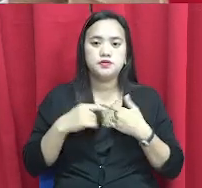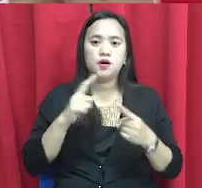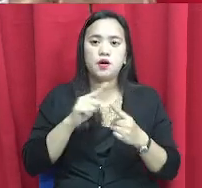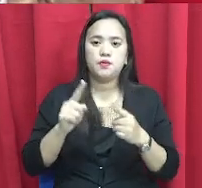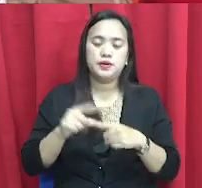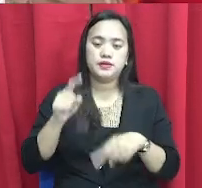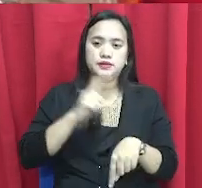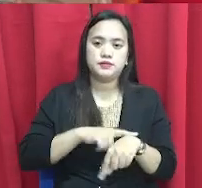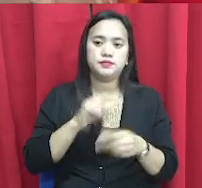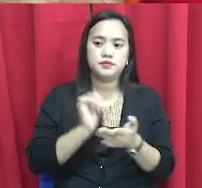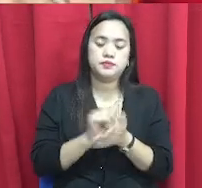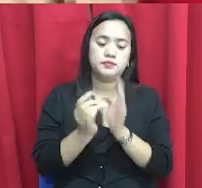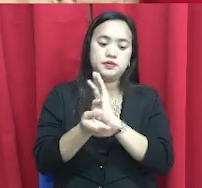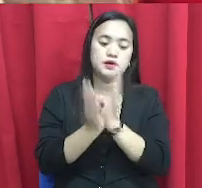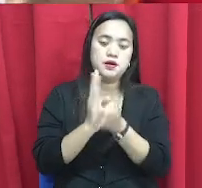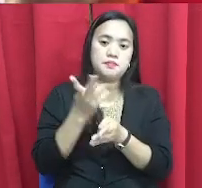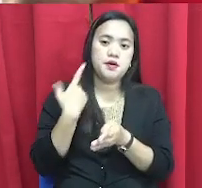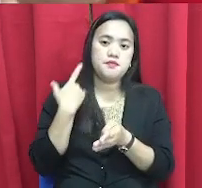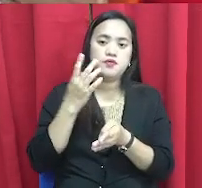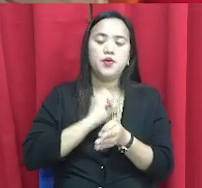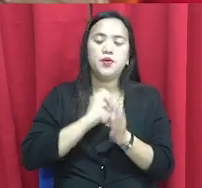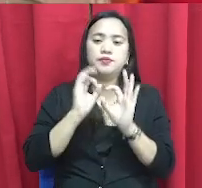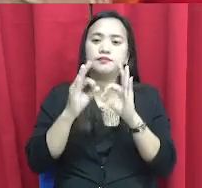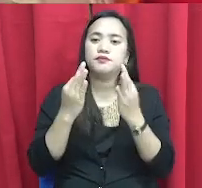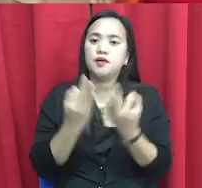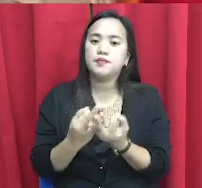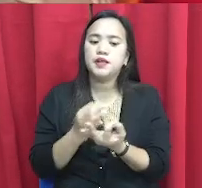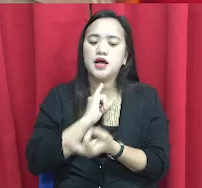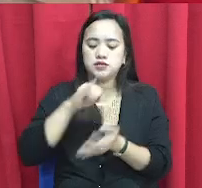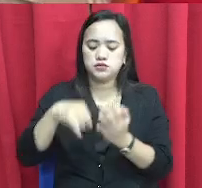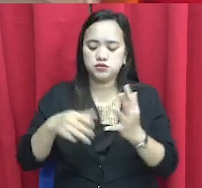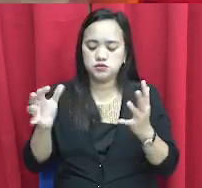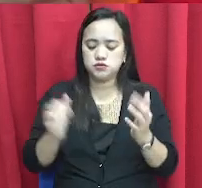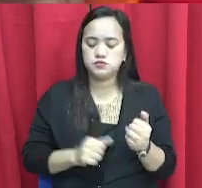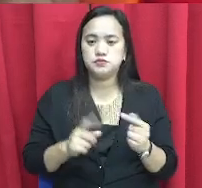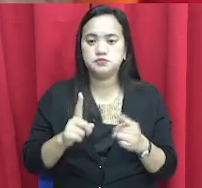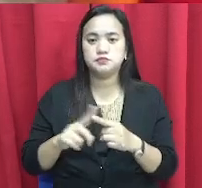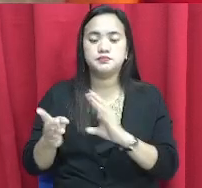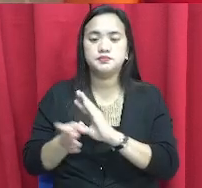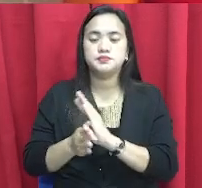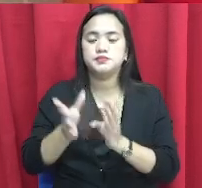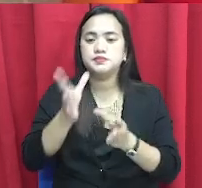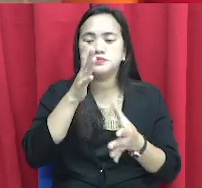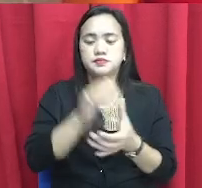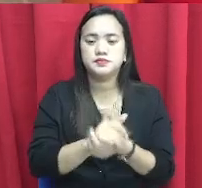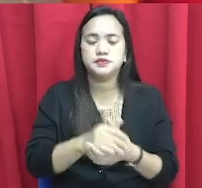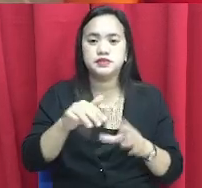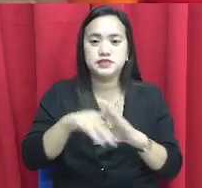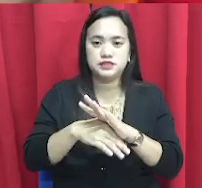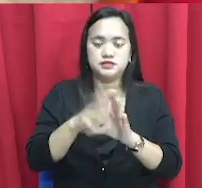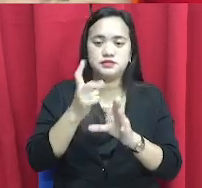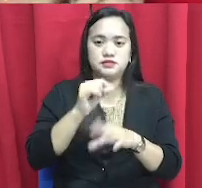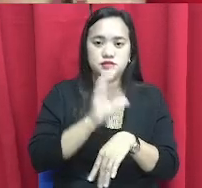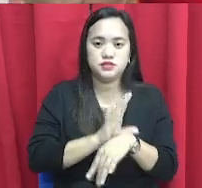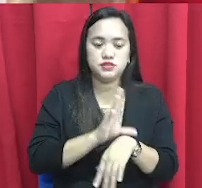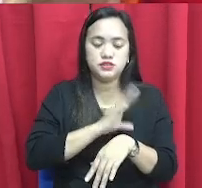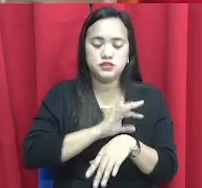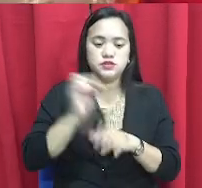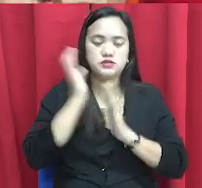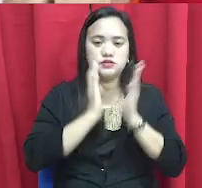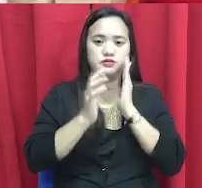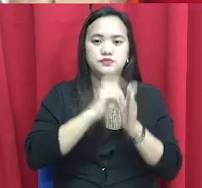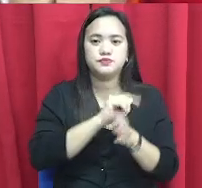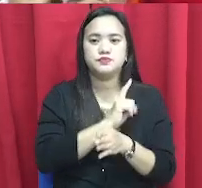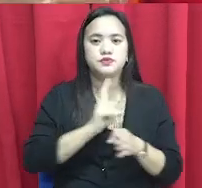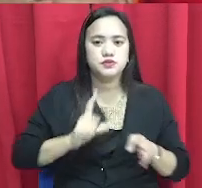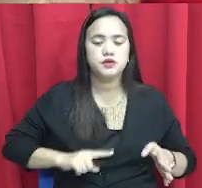buhay na ako ay magpapamilya magkukuha ako na mapapangasawa na sa loob ng simbahan naglilingkod at lalong